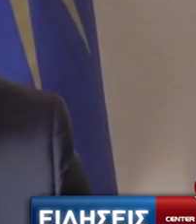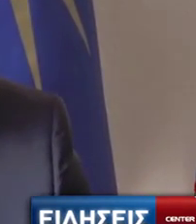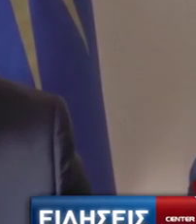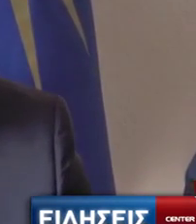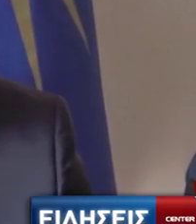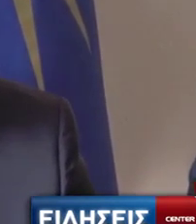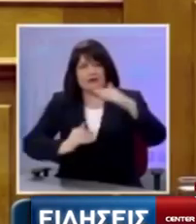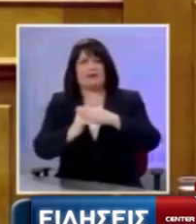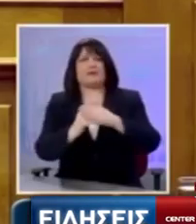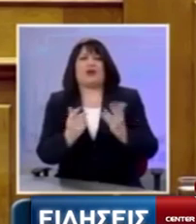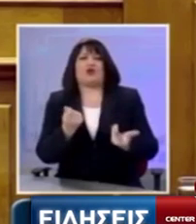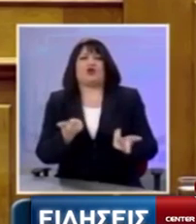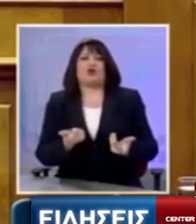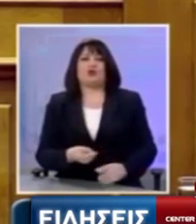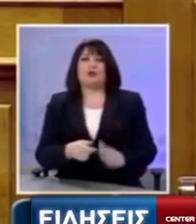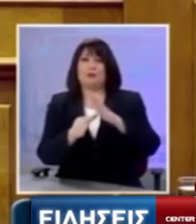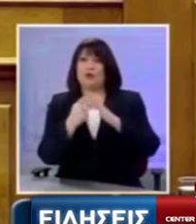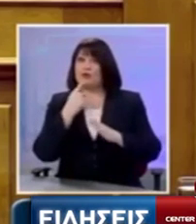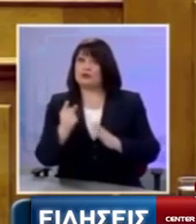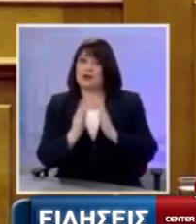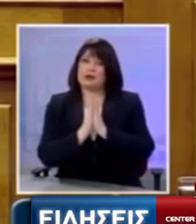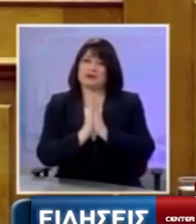πολιτικές εξελίξεις. Αισθάνομαι